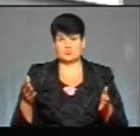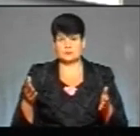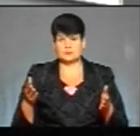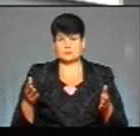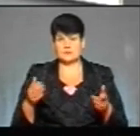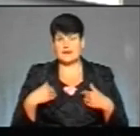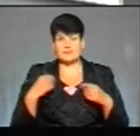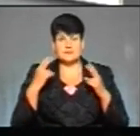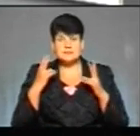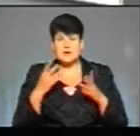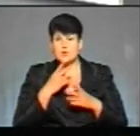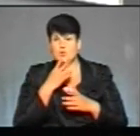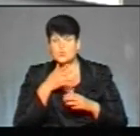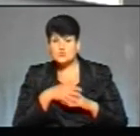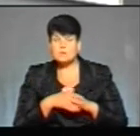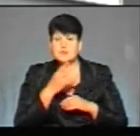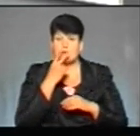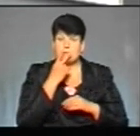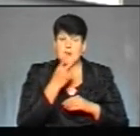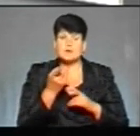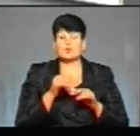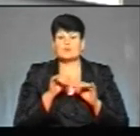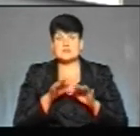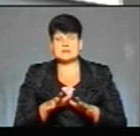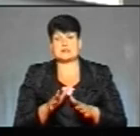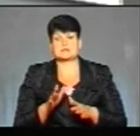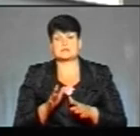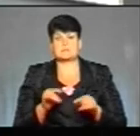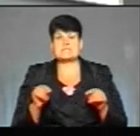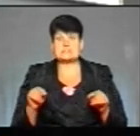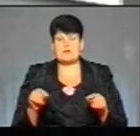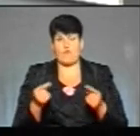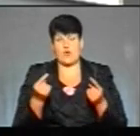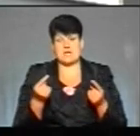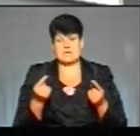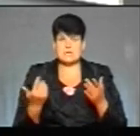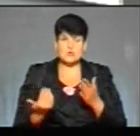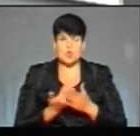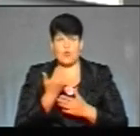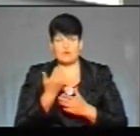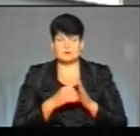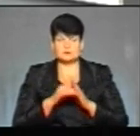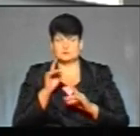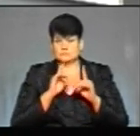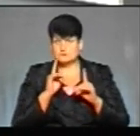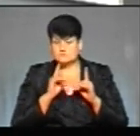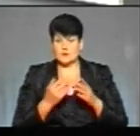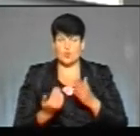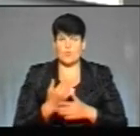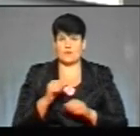не знаю розуміння і бачення того всього, які будуть процеси відбуватися зараз при створенні нового парламенту, при створенні нового